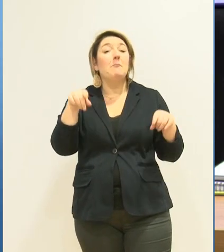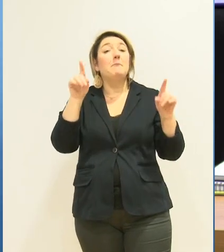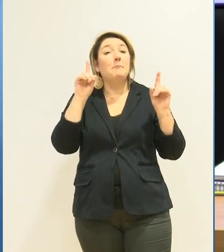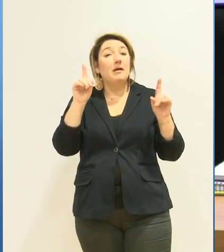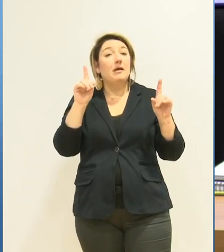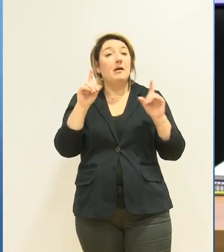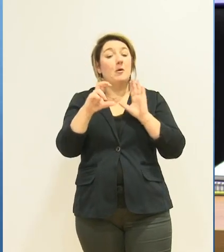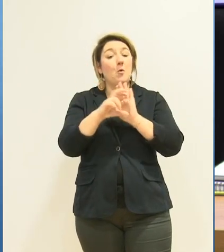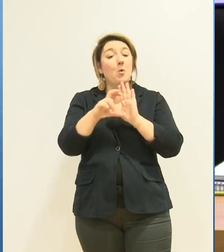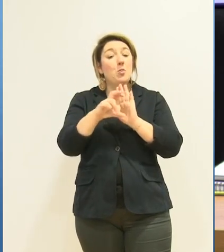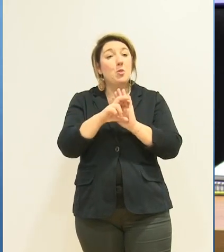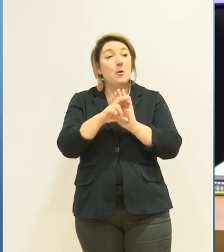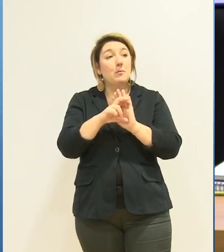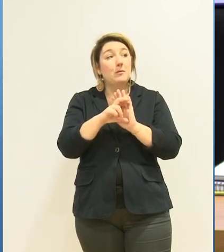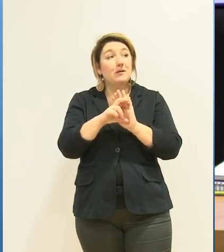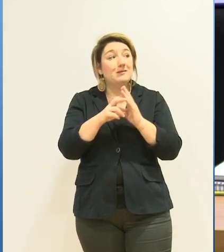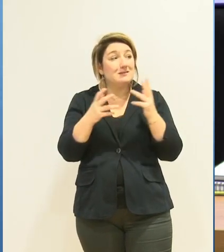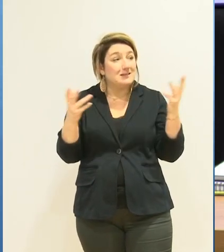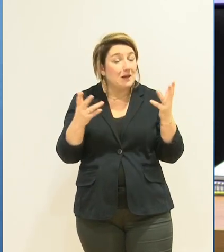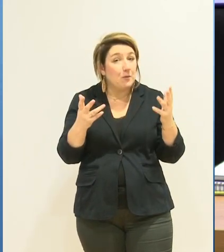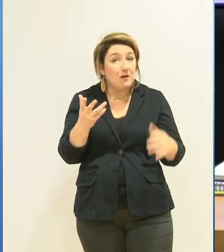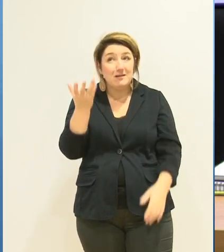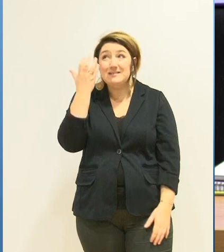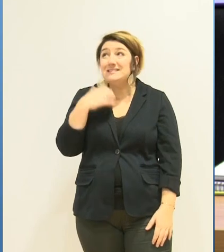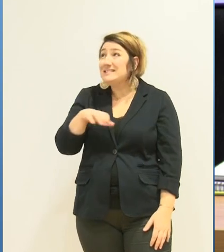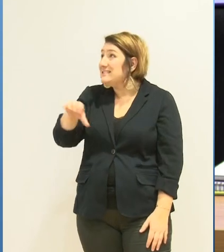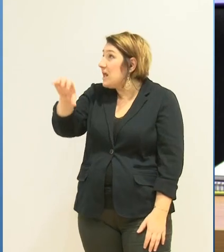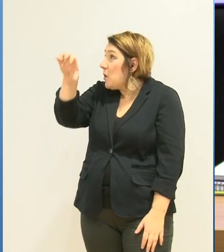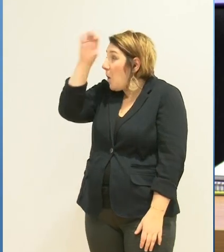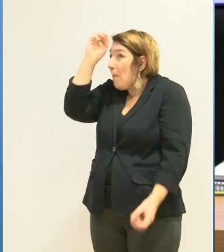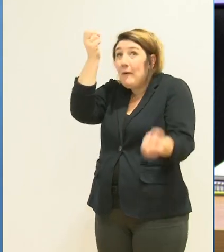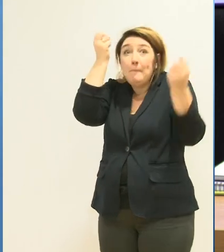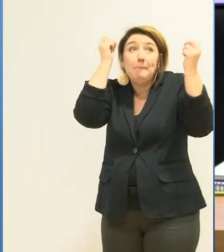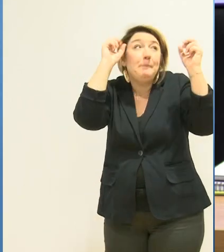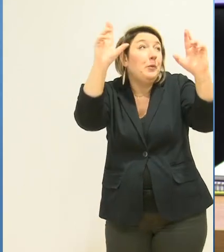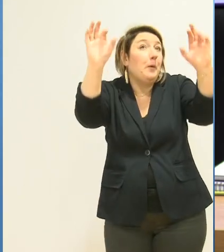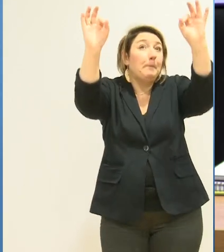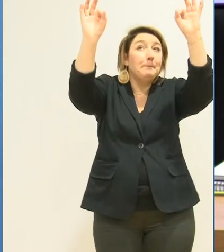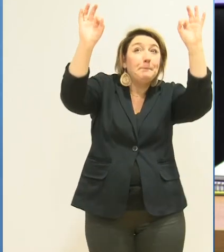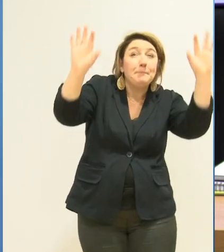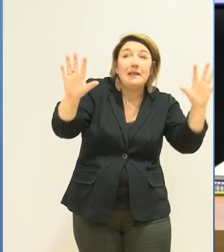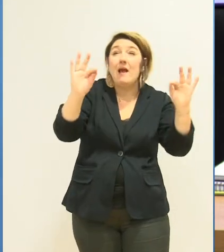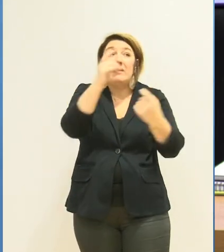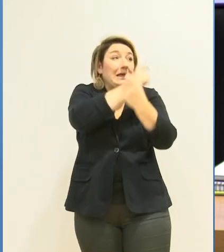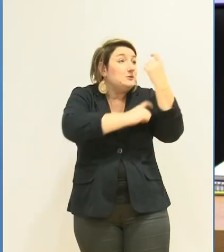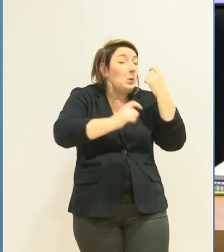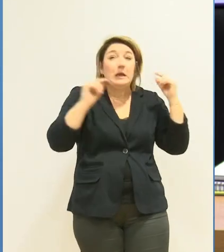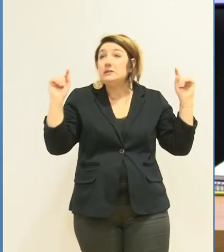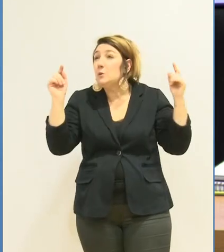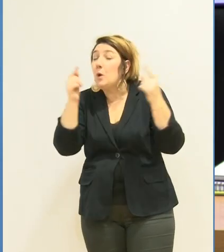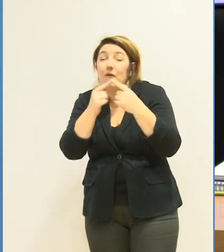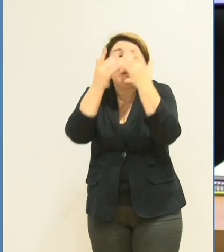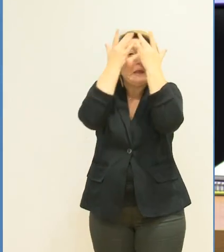l'europe géographiquement historiquement culturellement économiquement l'avenir de